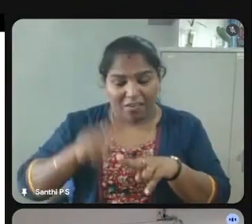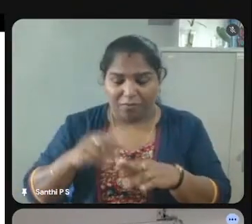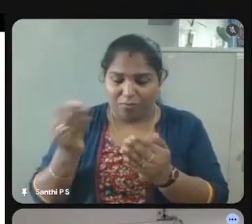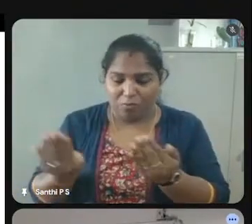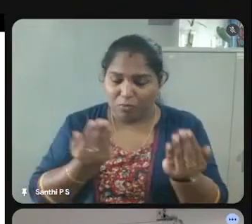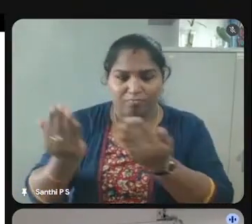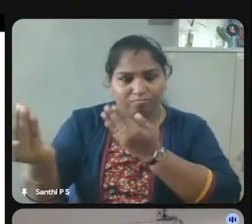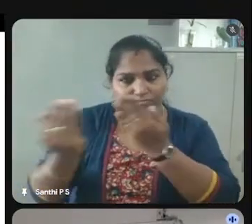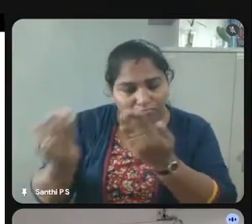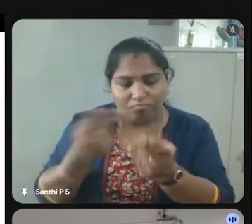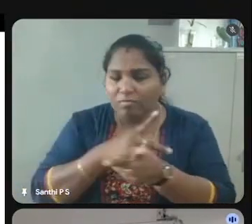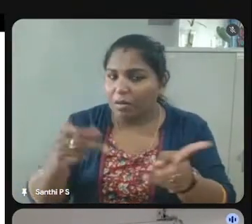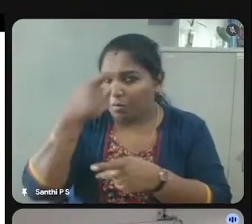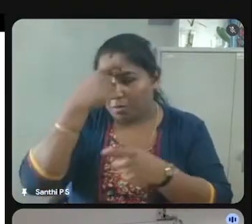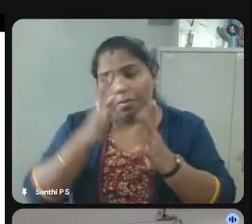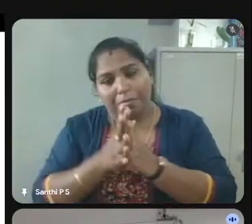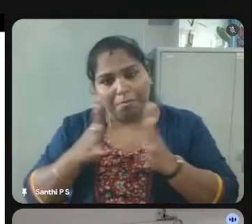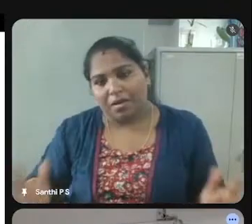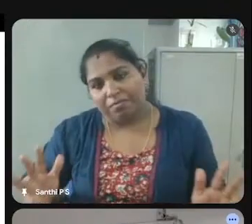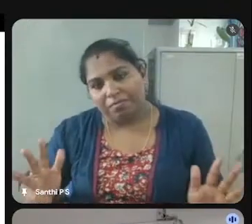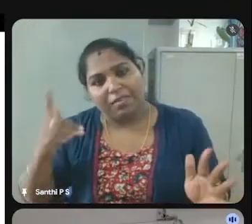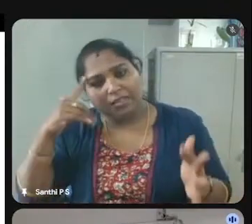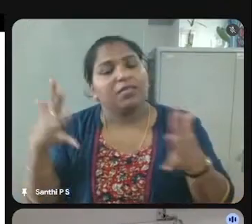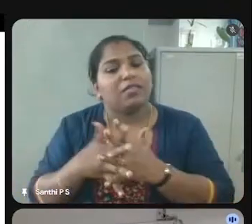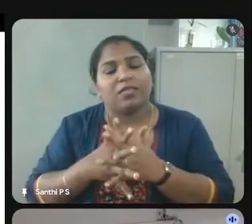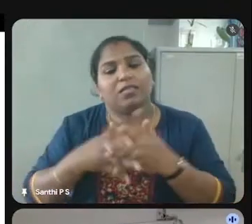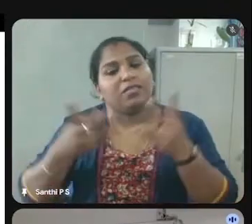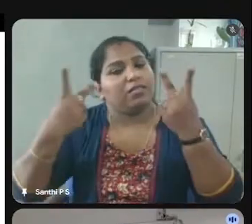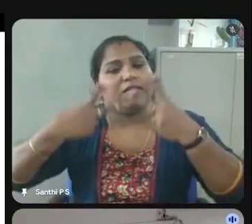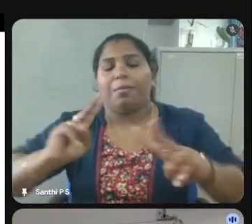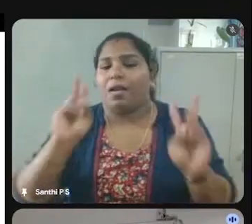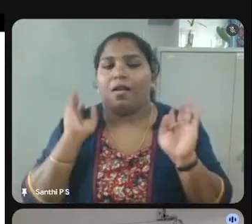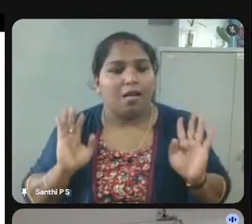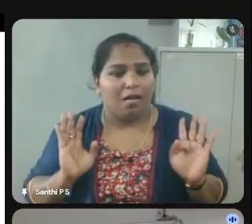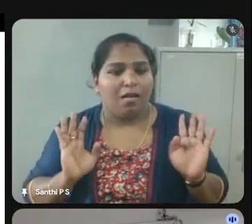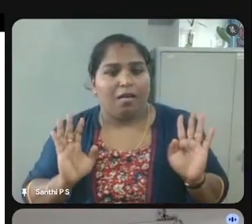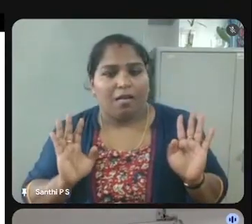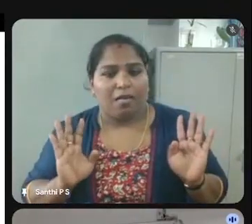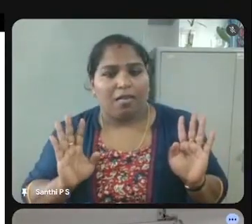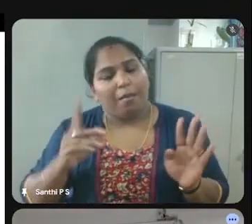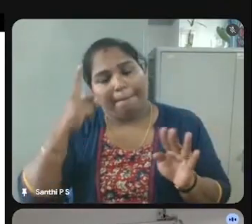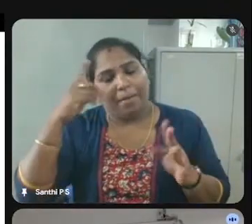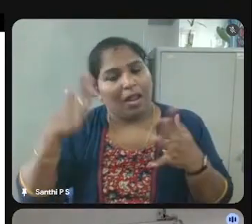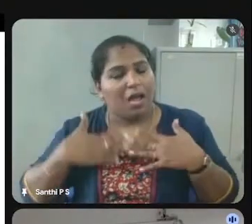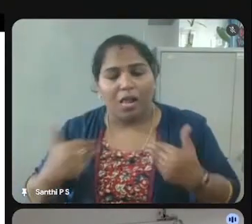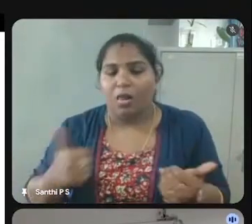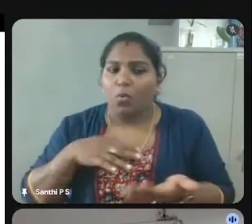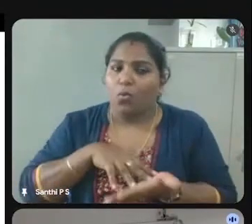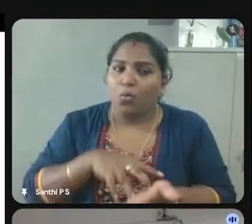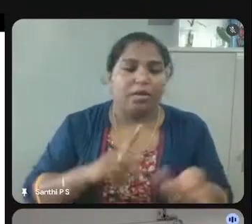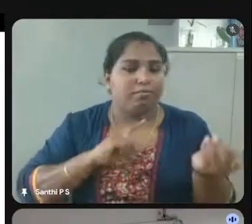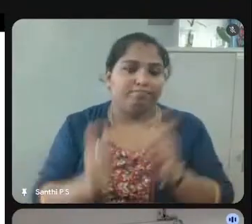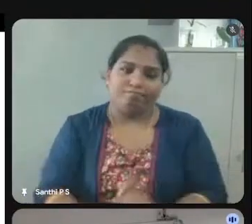തന്നെ പറഞ്ഞ തരത്തിലുള്ള സമ്മർദ്ദങ്ങളൊക്കെയും ഒരു പ്രശ്നം, നമുക്കൊരു മാനസികമായ ഒരു പ്രയാസം ഉണ്ടാക്കും. അതുപോലെ